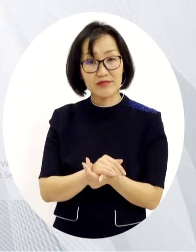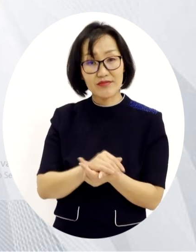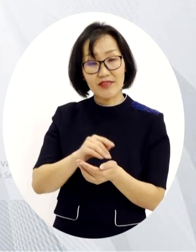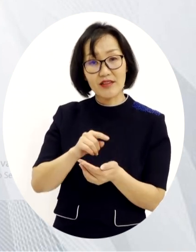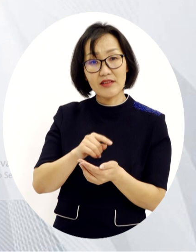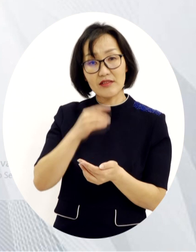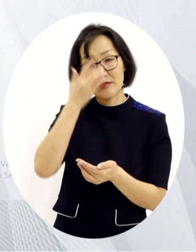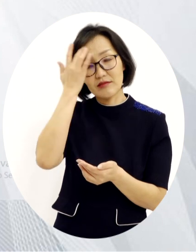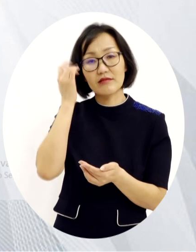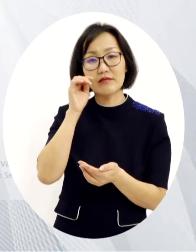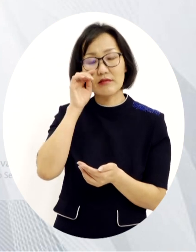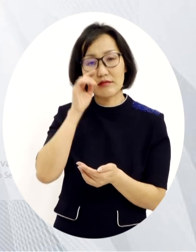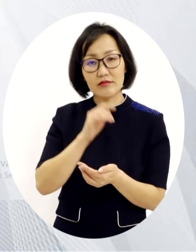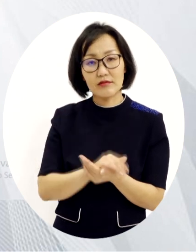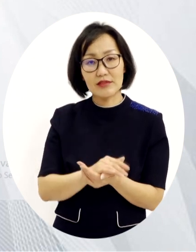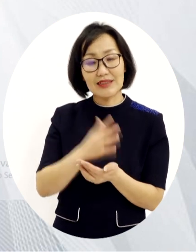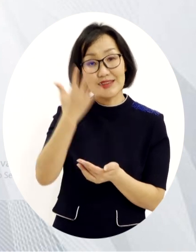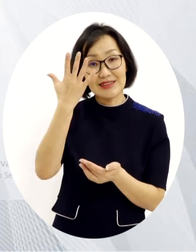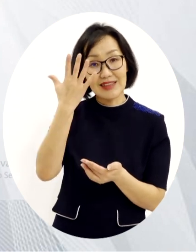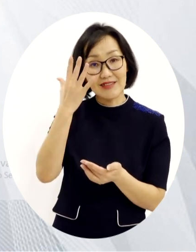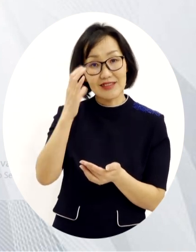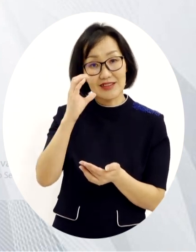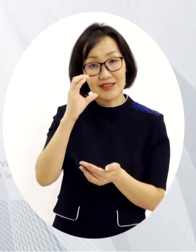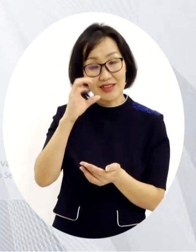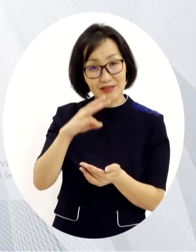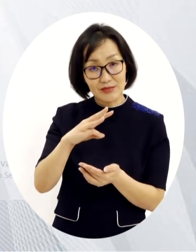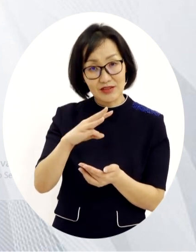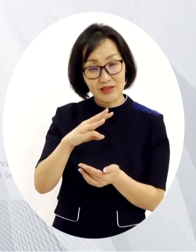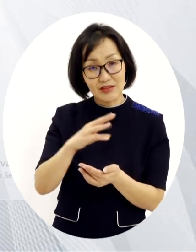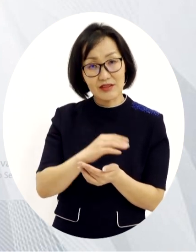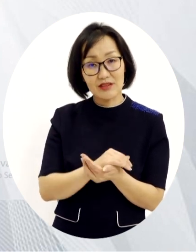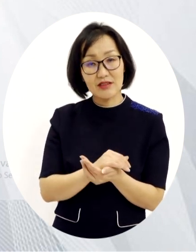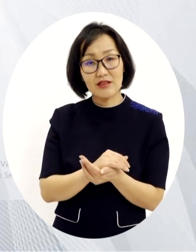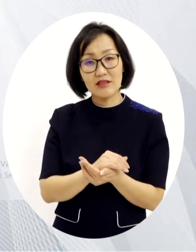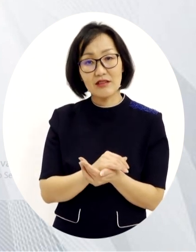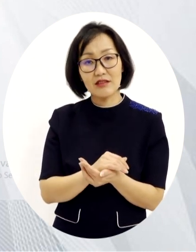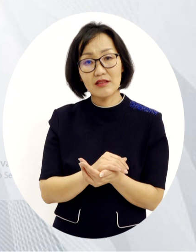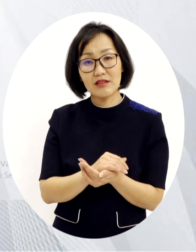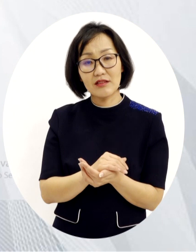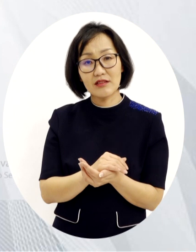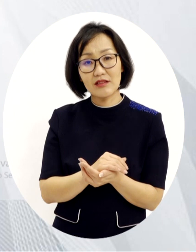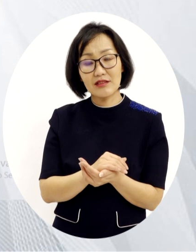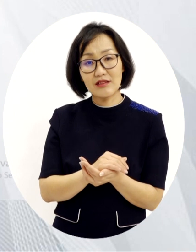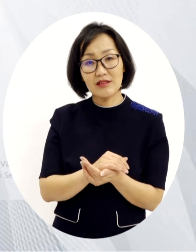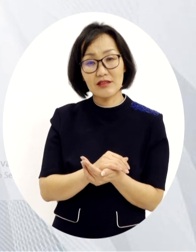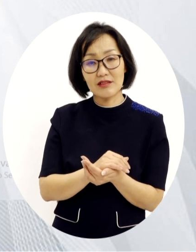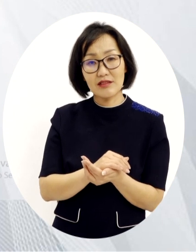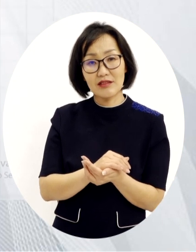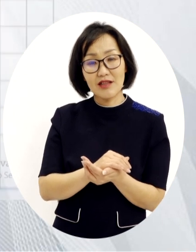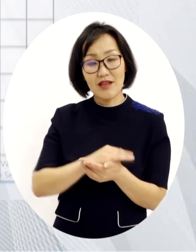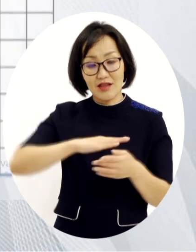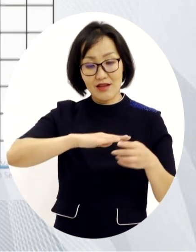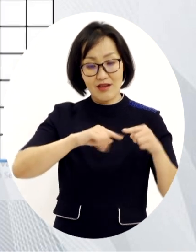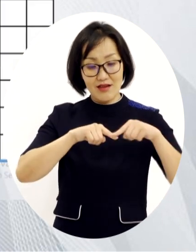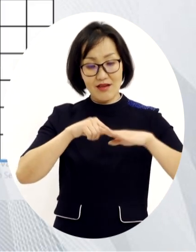За, бүгдээрээ тэнхлэгээ байгуулахын тулд 5 см татай, 5 см тэнхлэгээ татаад